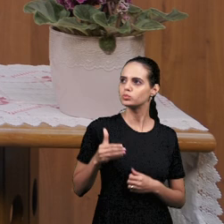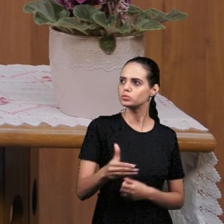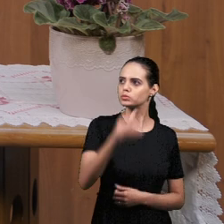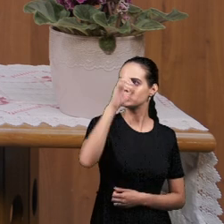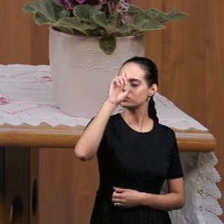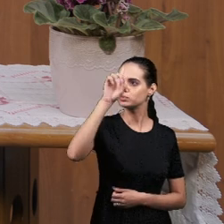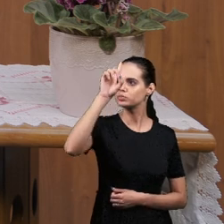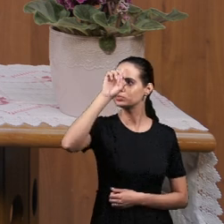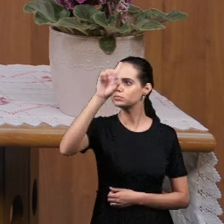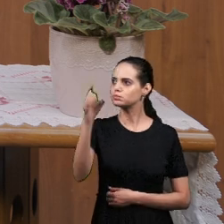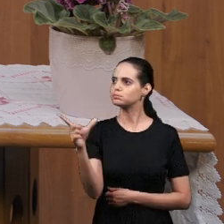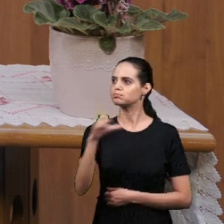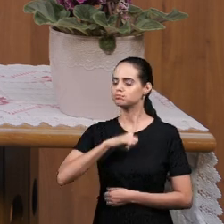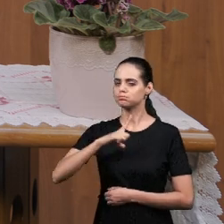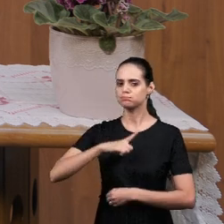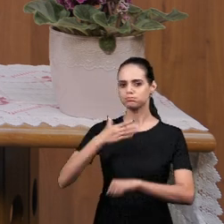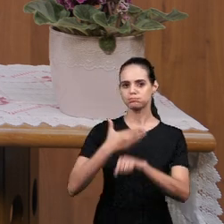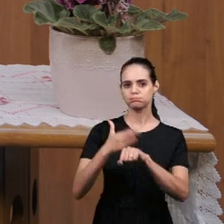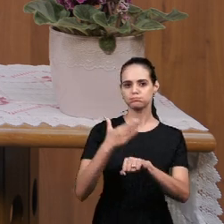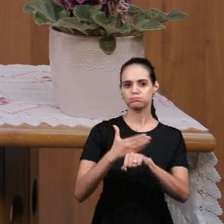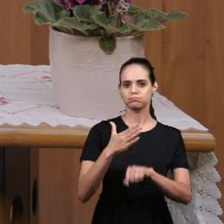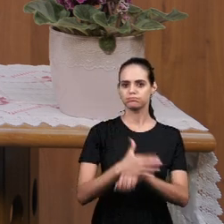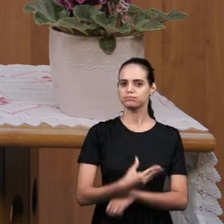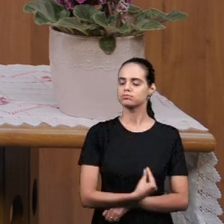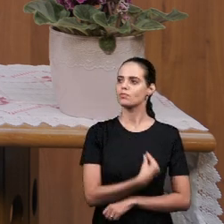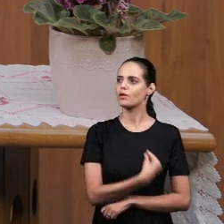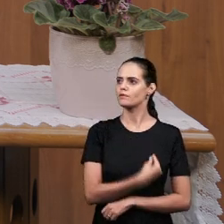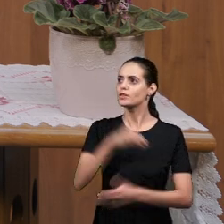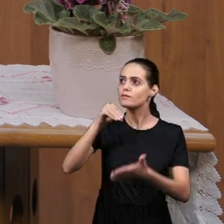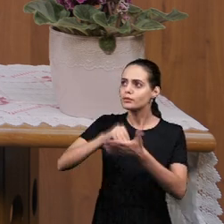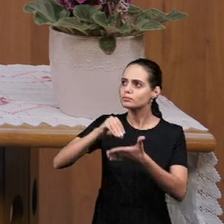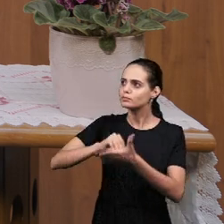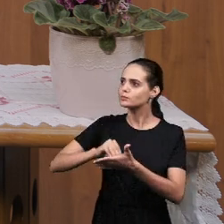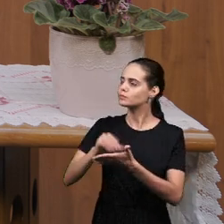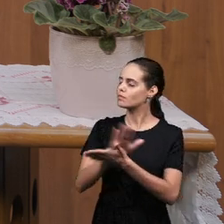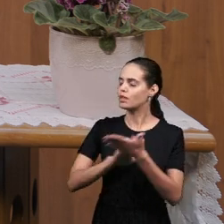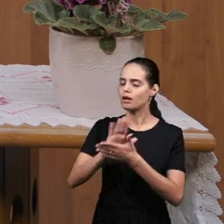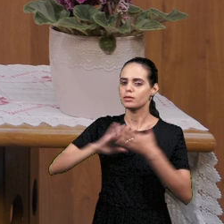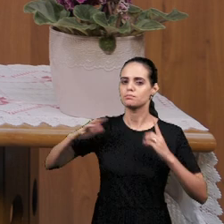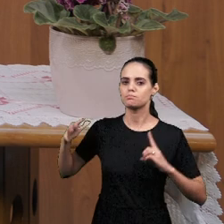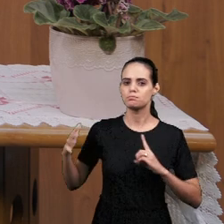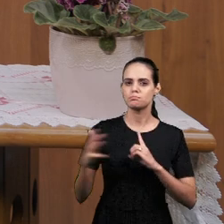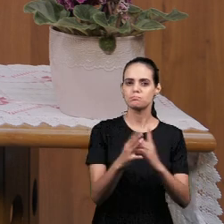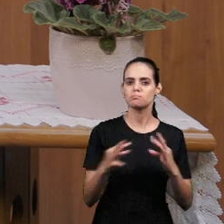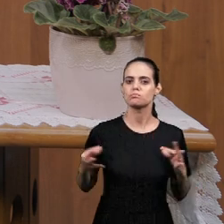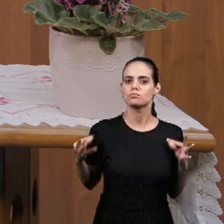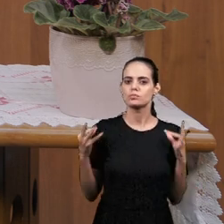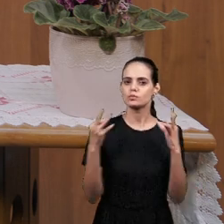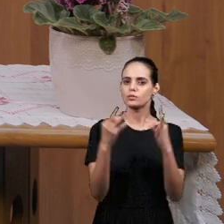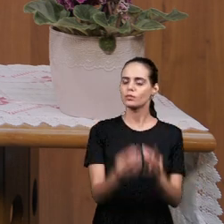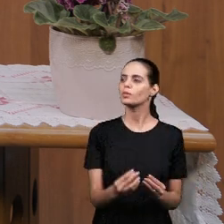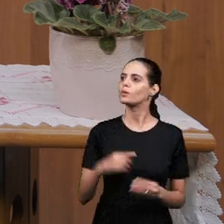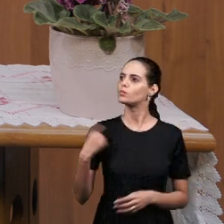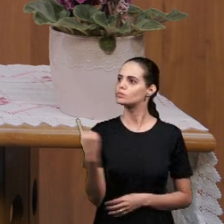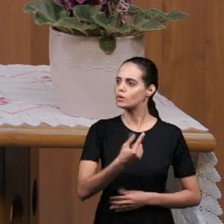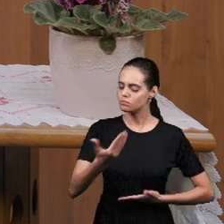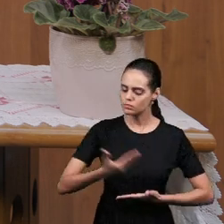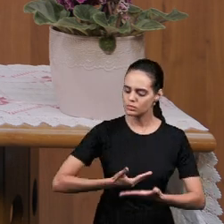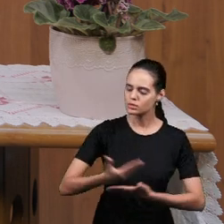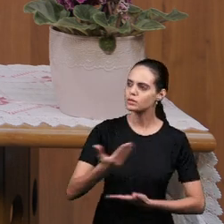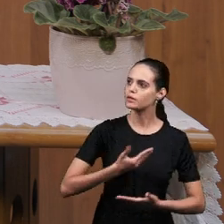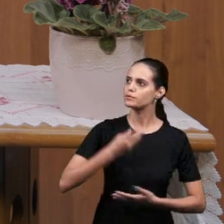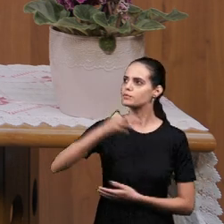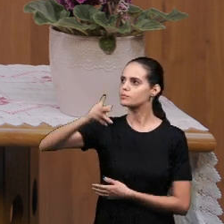ressource merveilleuse, comme des brebis que nous sommes, de ton troupeau, Seigneur. Il ne nous manque pas de ta part, le